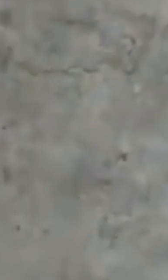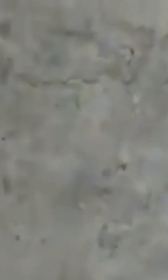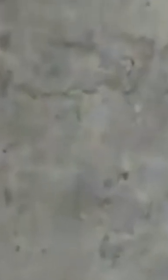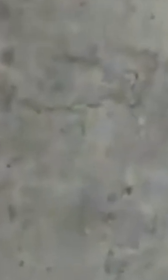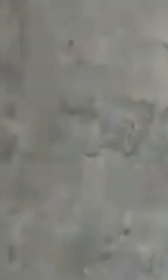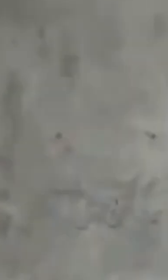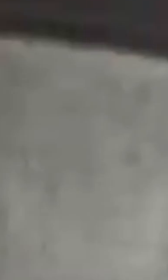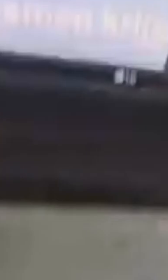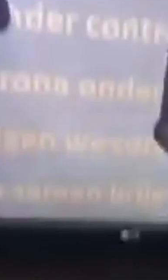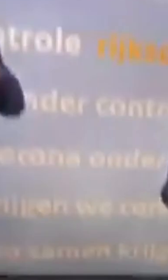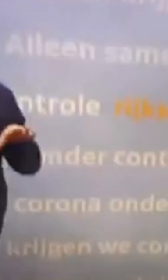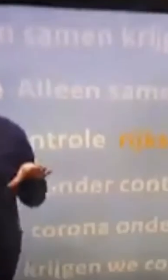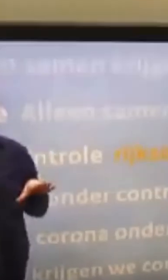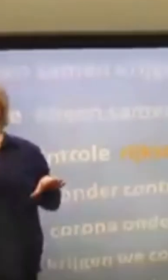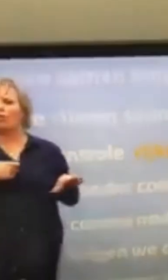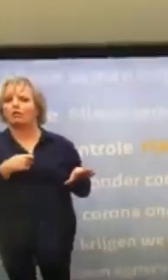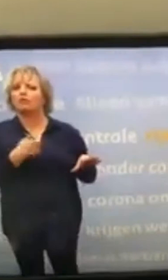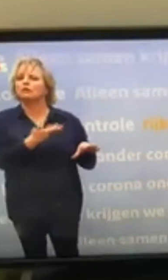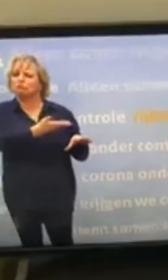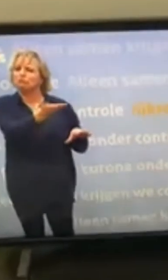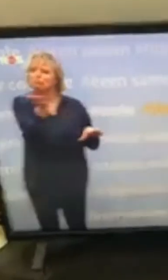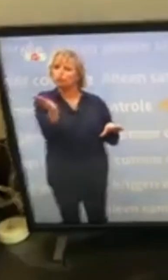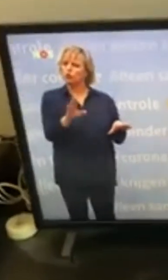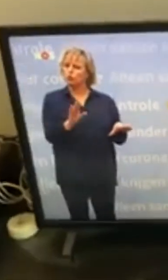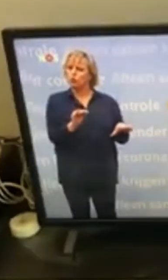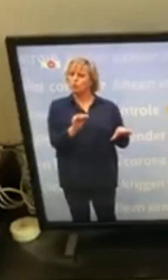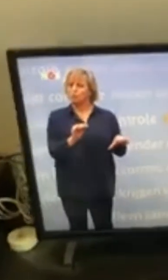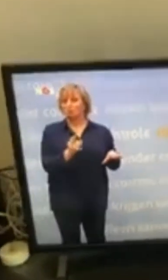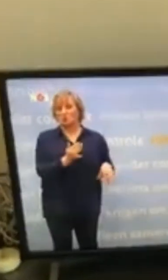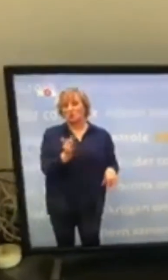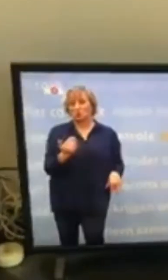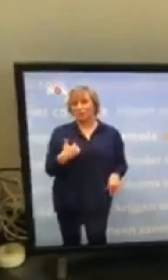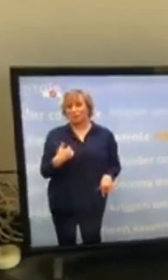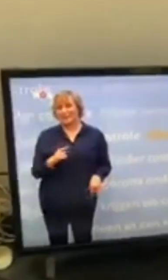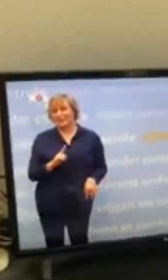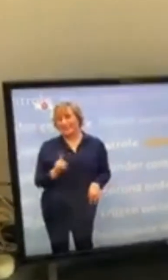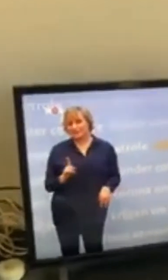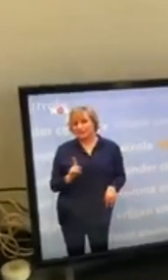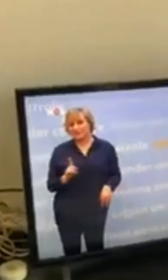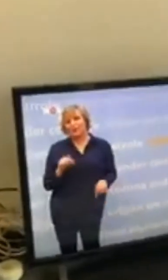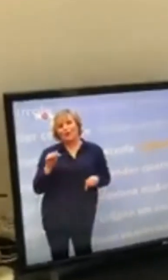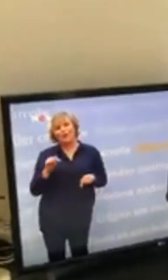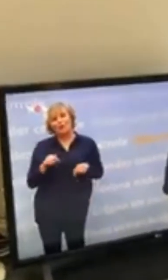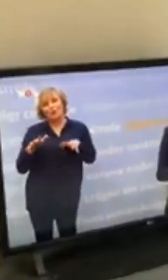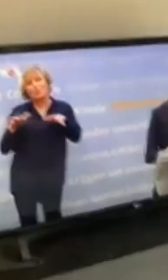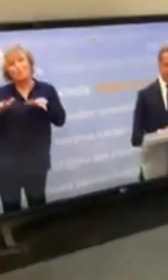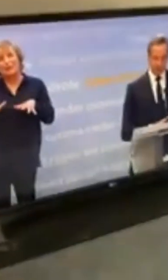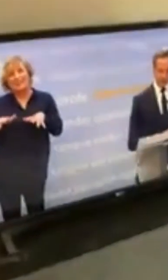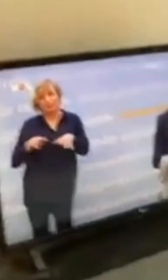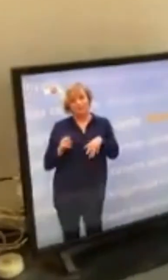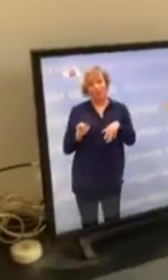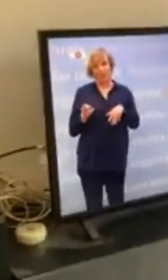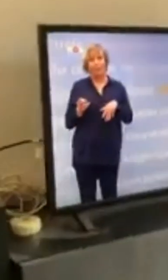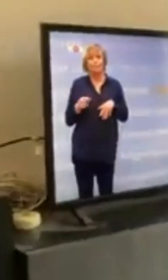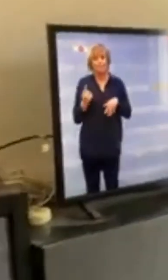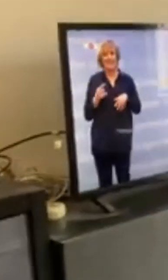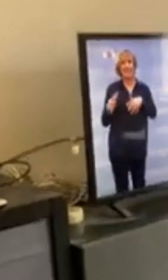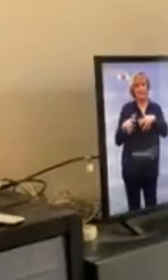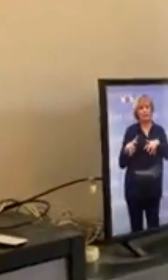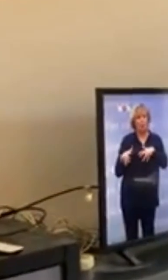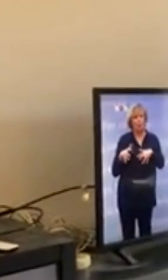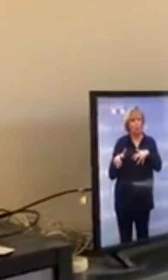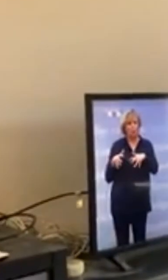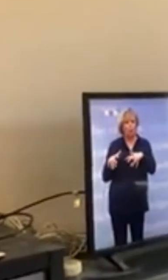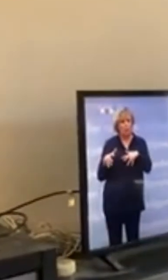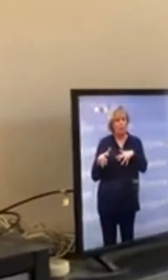blijft. De meesten doen dat gelukkig ook, maar sommigen niet. En vanwege die Britse variant is dat nog riskanter dan het al was. En omdat